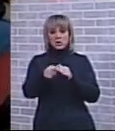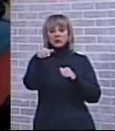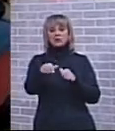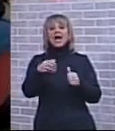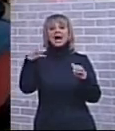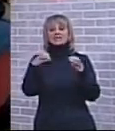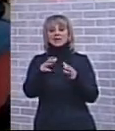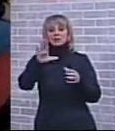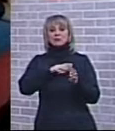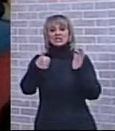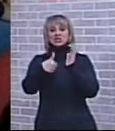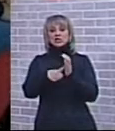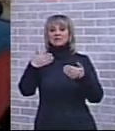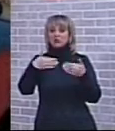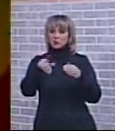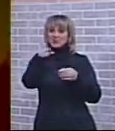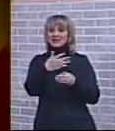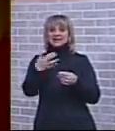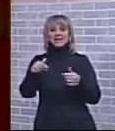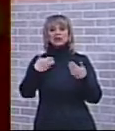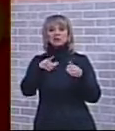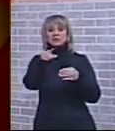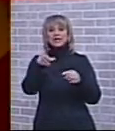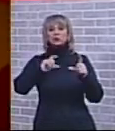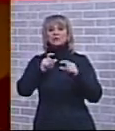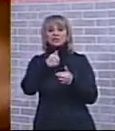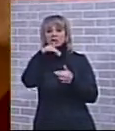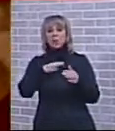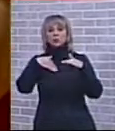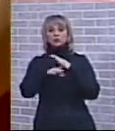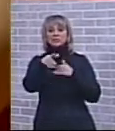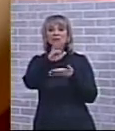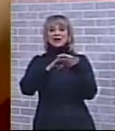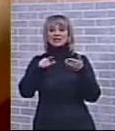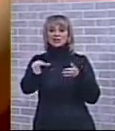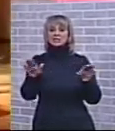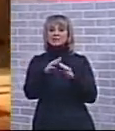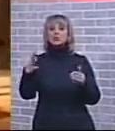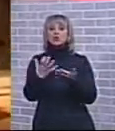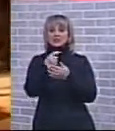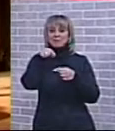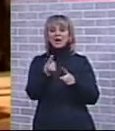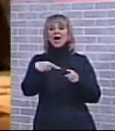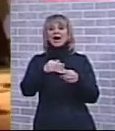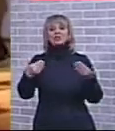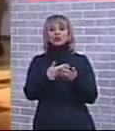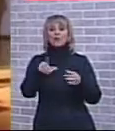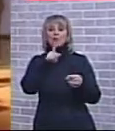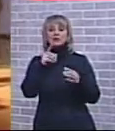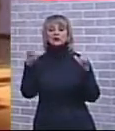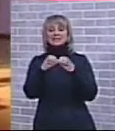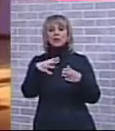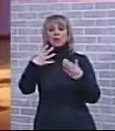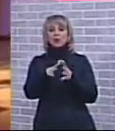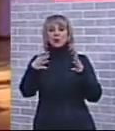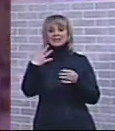У ансамбля было уже 6 выпусков. Некоторые выпускники университета не могут уйти и продолжают петь с успехом. А это новый молодой состав, более